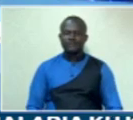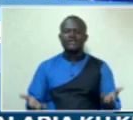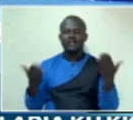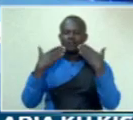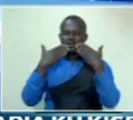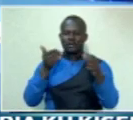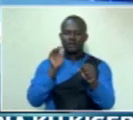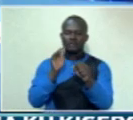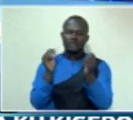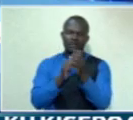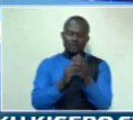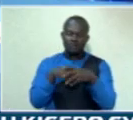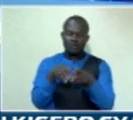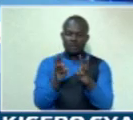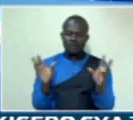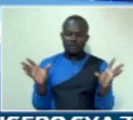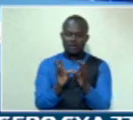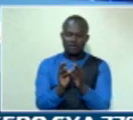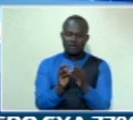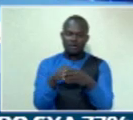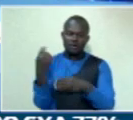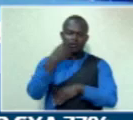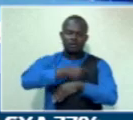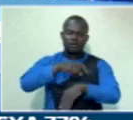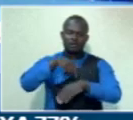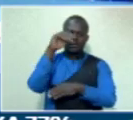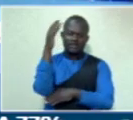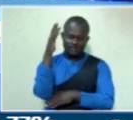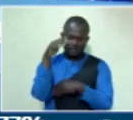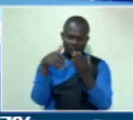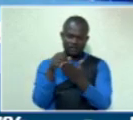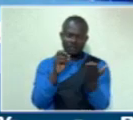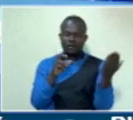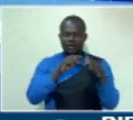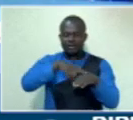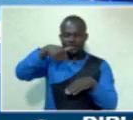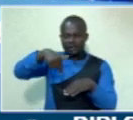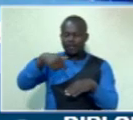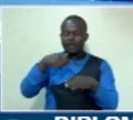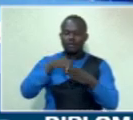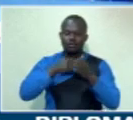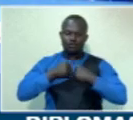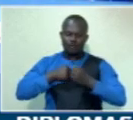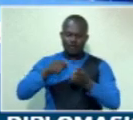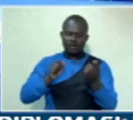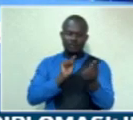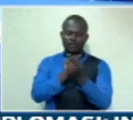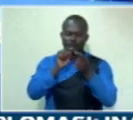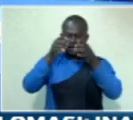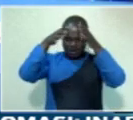murakoze nanone mu buryo buvunaguye uyu munsi mu masaha sita y'intwari cyangwa arizo saa saba zo mu Rwanda twahuye na Perezida wa